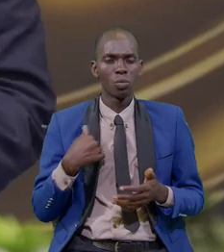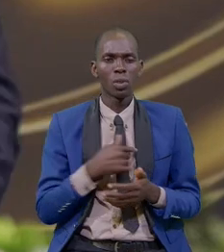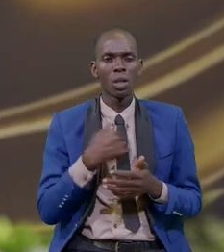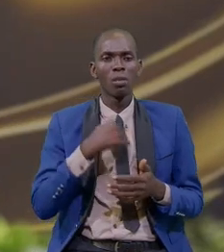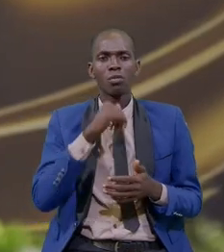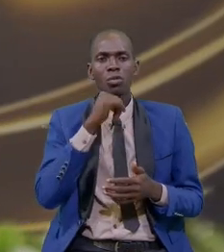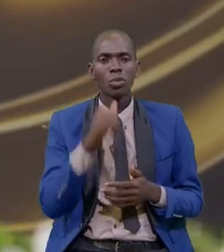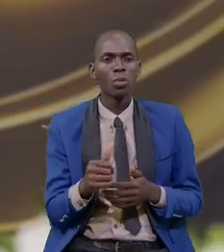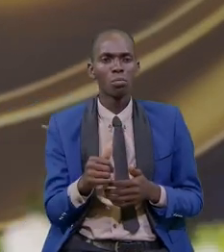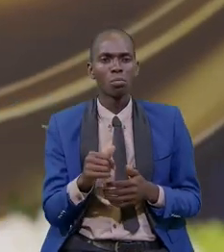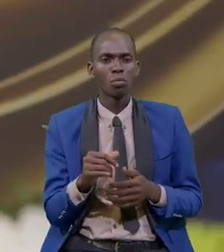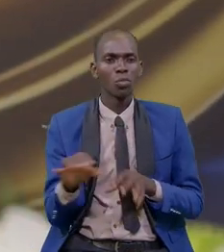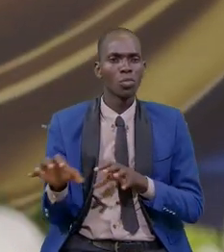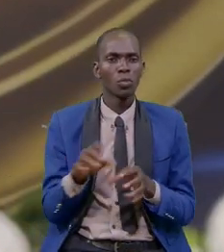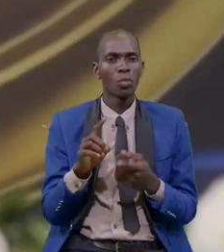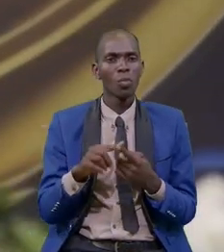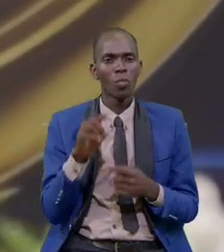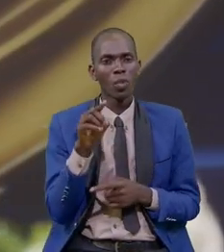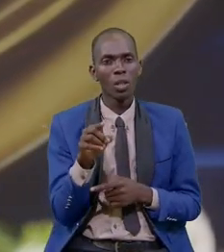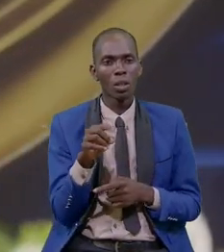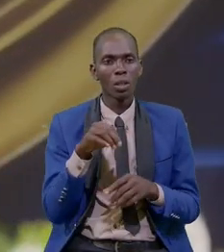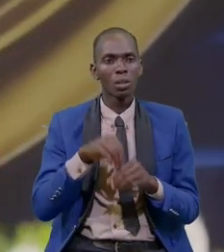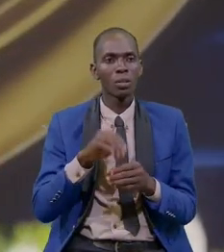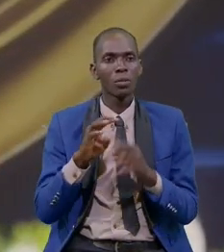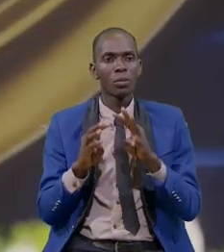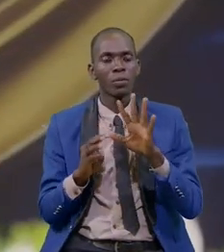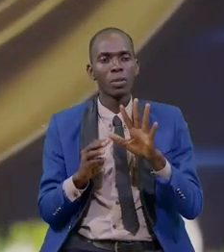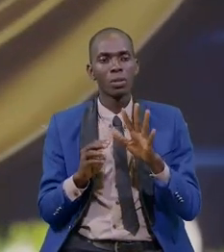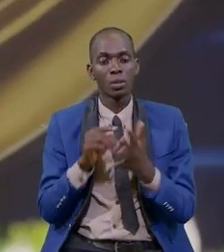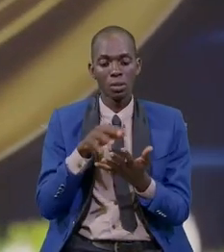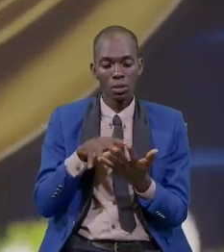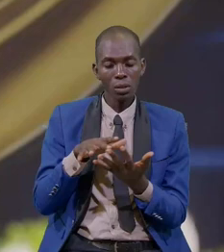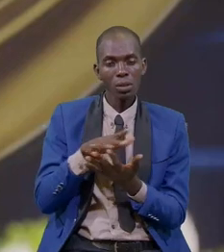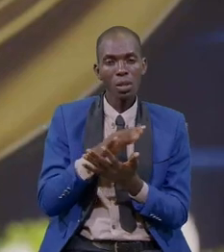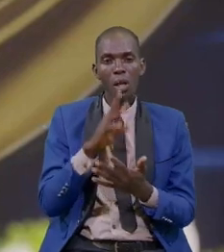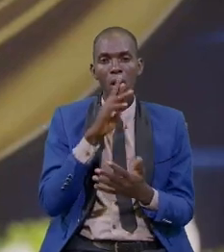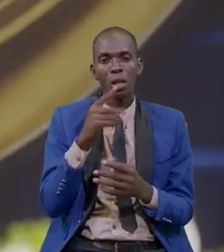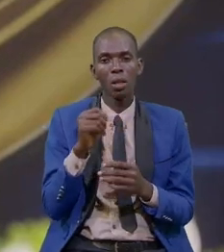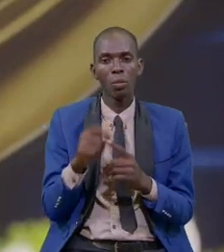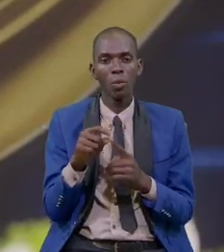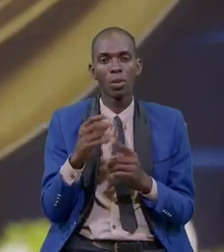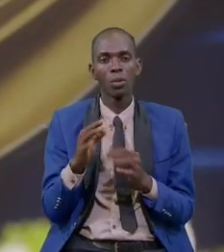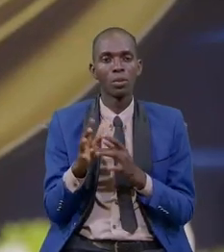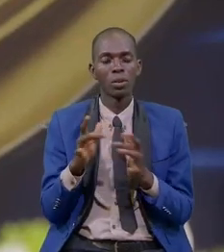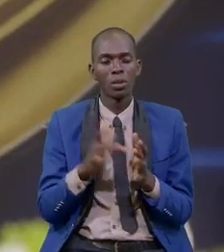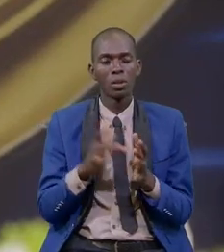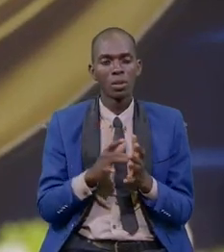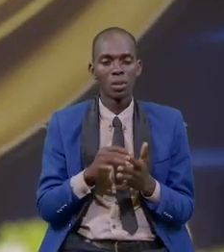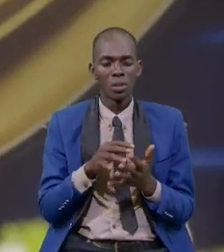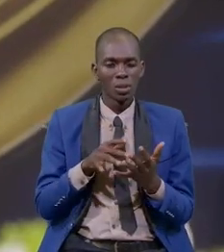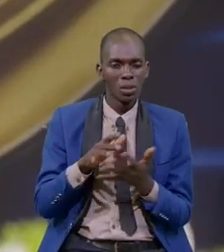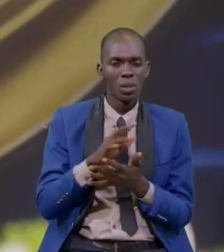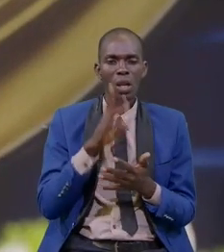Verset 45, la réponse. Rappelez-vous, ça c'est les paroles de Jésus lui-même. Rappelez-vous, ça ce n'est pas